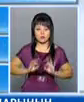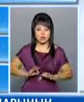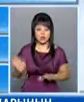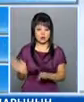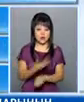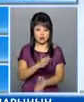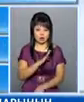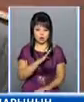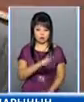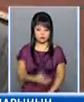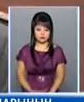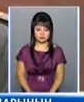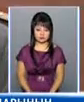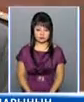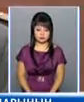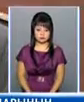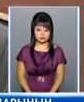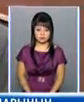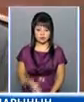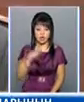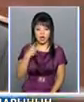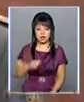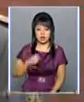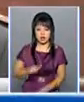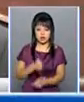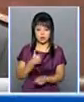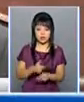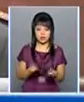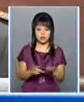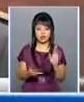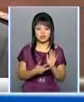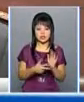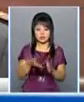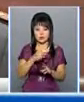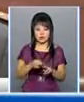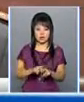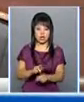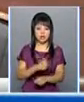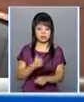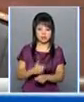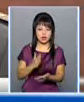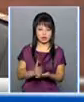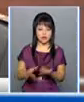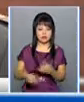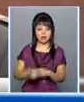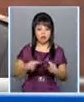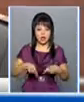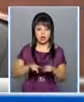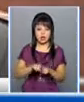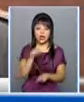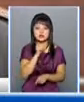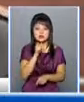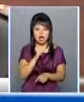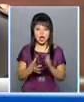аластатылды. Бас әскери прокуратураның негізгі бөлімшелерінің 8 басшысы 20 аймақтық және гарнизондық әскери прокурорлар сынынан